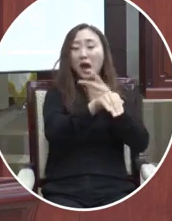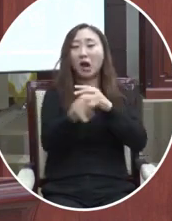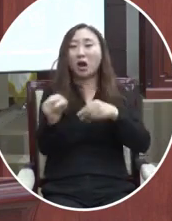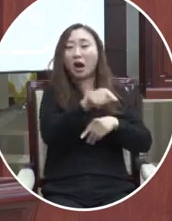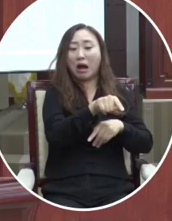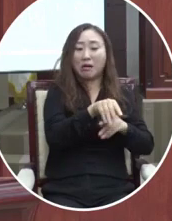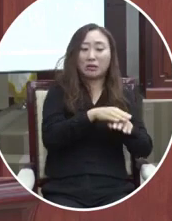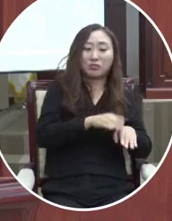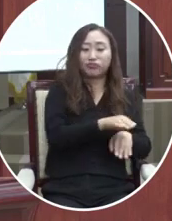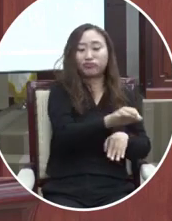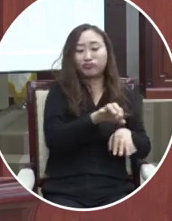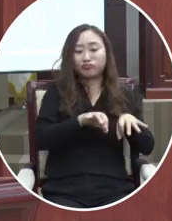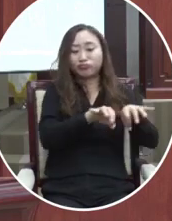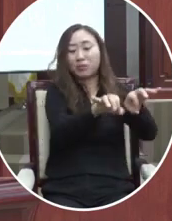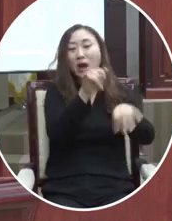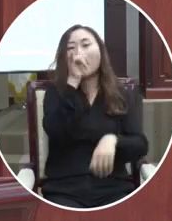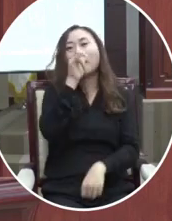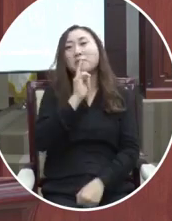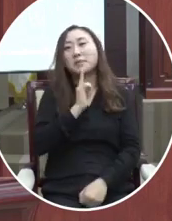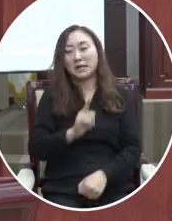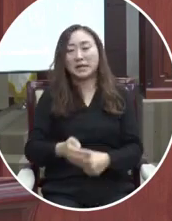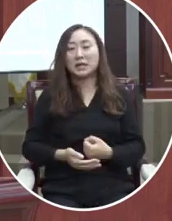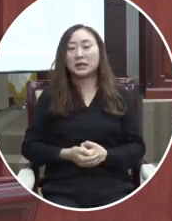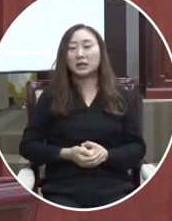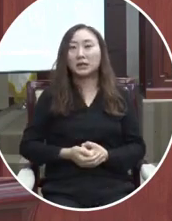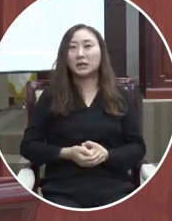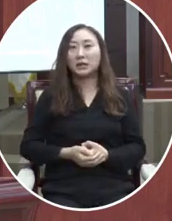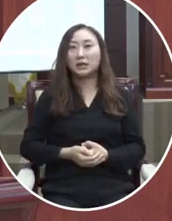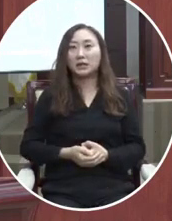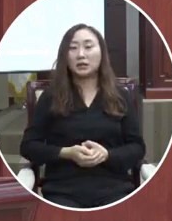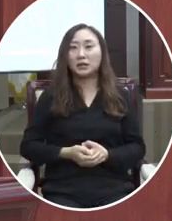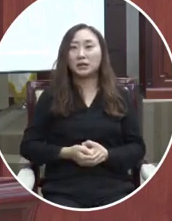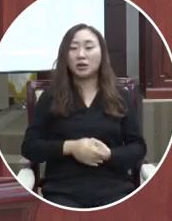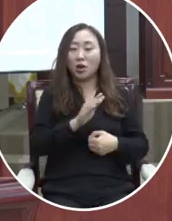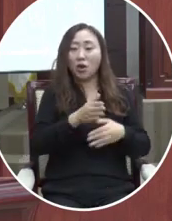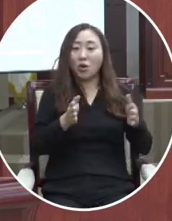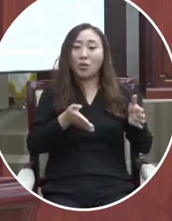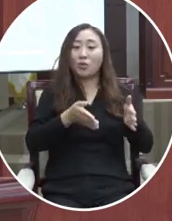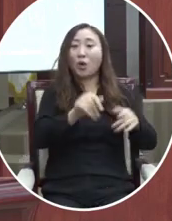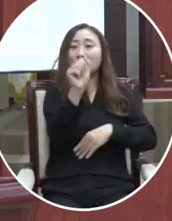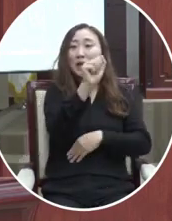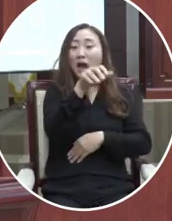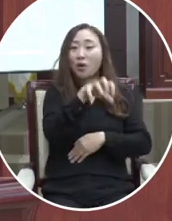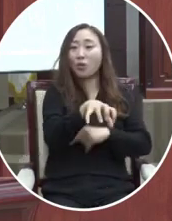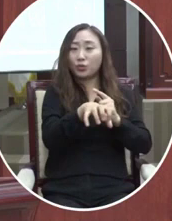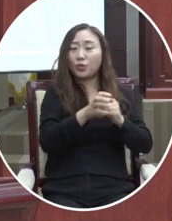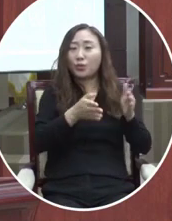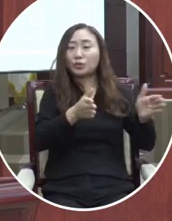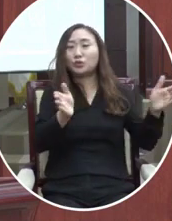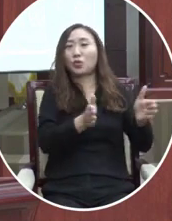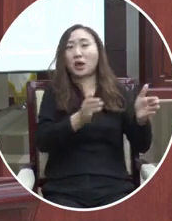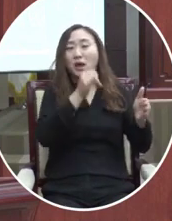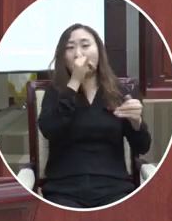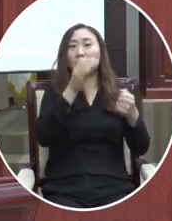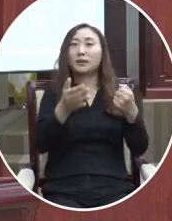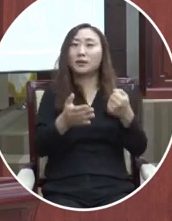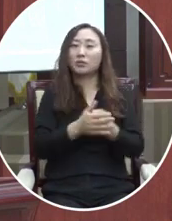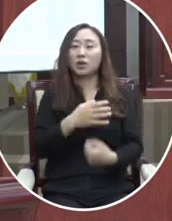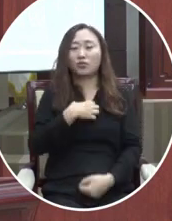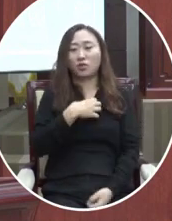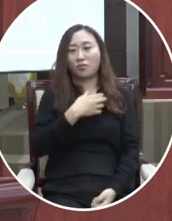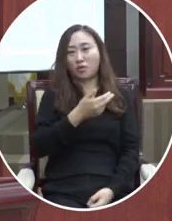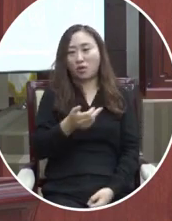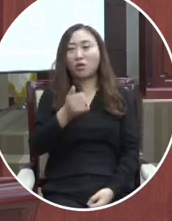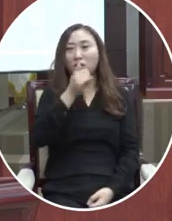실정입니다 도로 또한 폭이 좁고 버스들이 교하 매우 위험합니다 이렇게